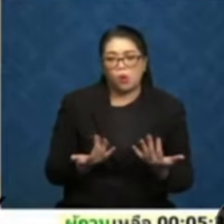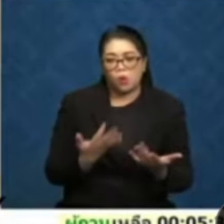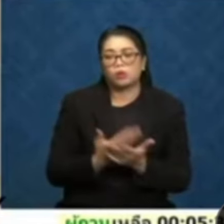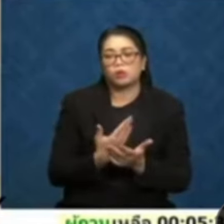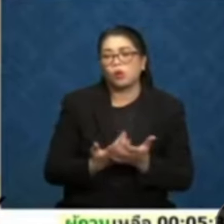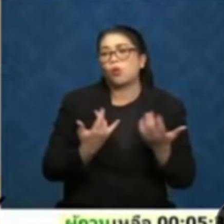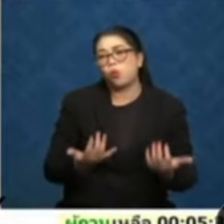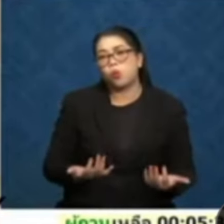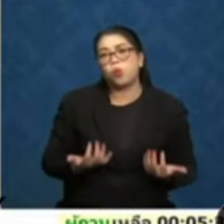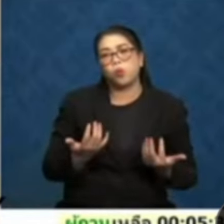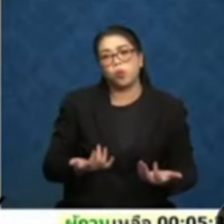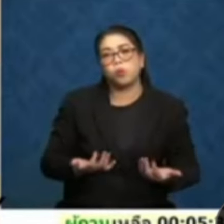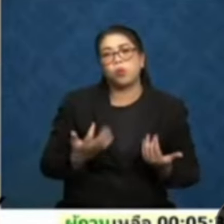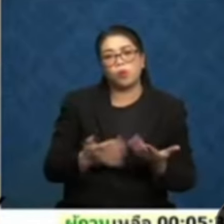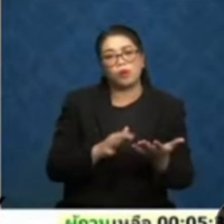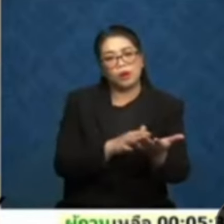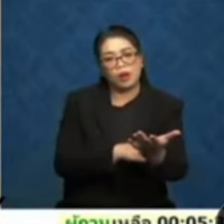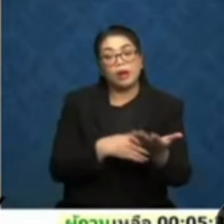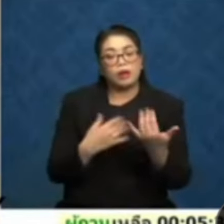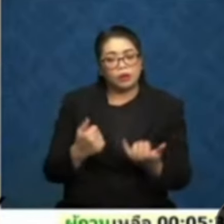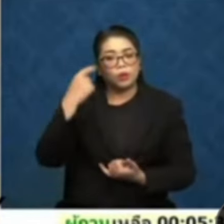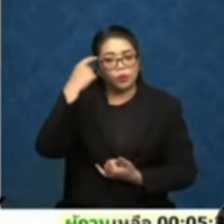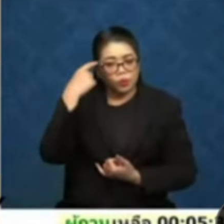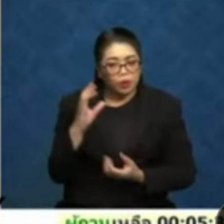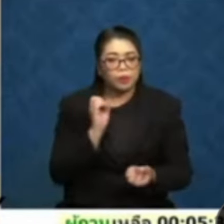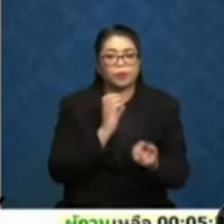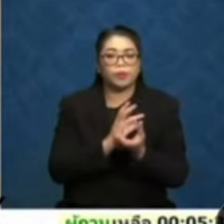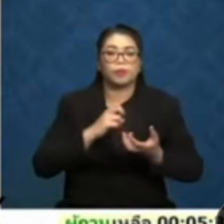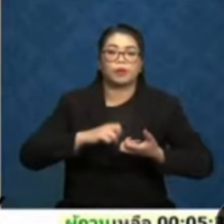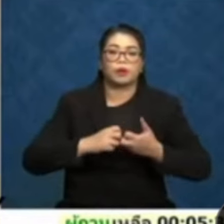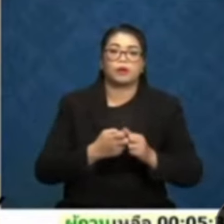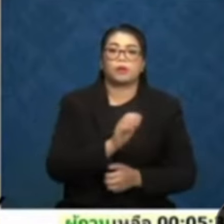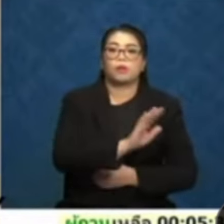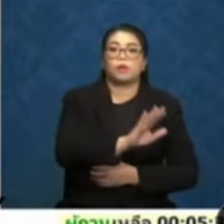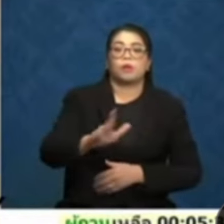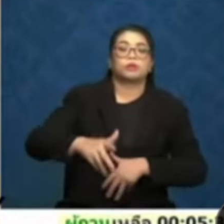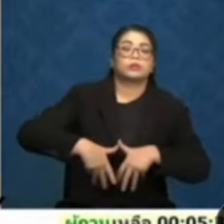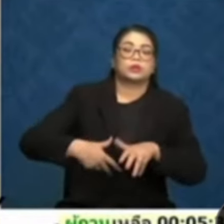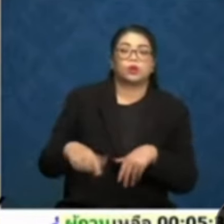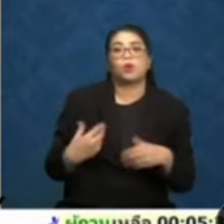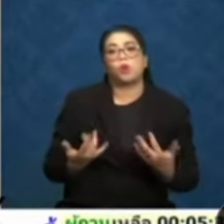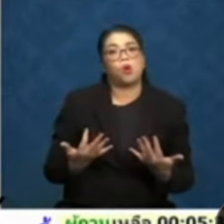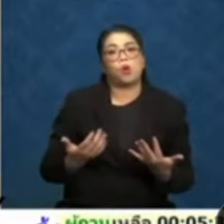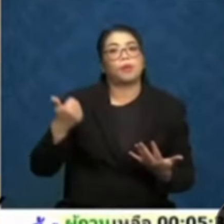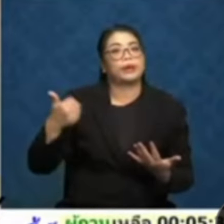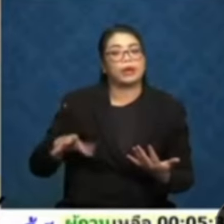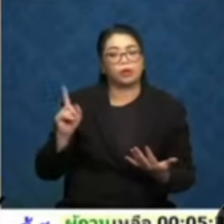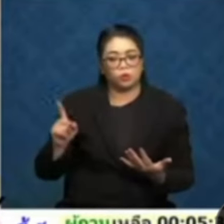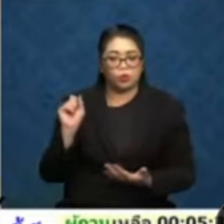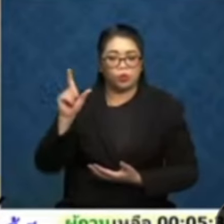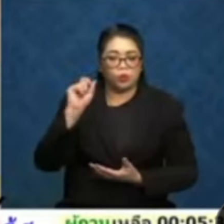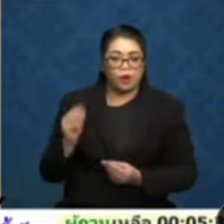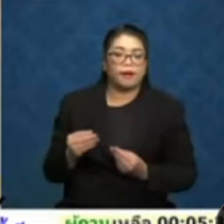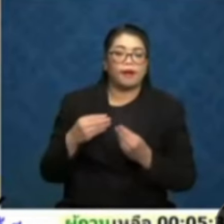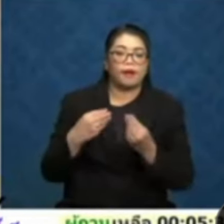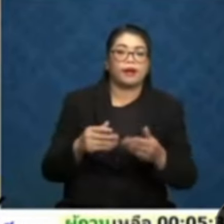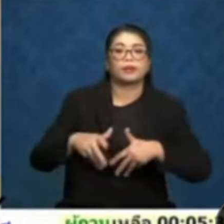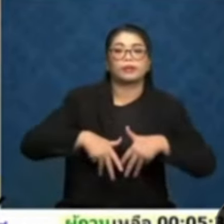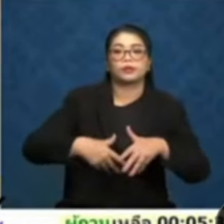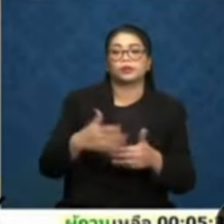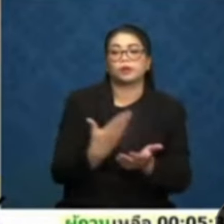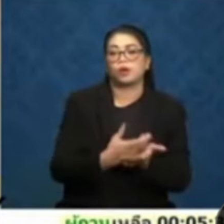ชดเชยเยียวยาเป็นเวลานานวันนี้เรารู้ทุกร้อนของพี่น้องประชาชนดิฉันจึงคิดว่าสิ่งนี้คือสิ่งที่เราต้องเร่งทำอย่างเร็วที่สุด